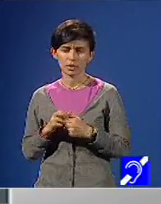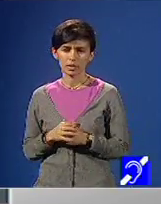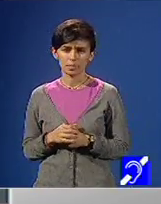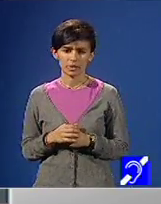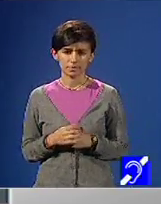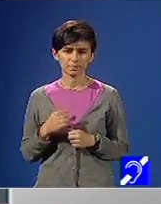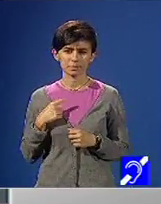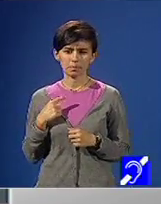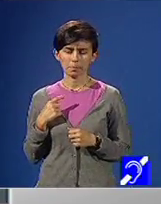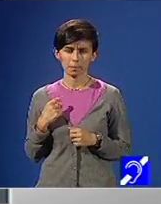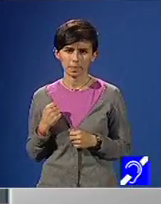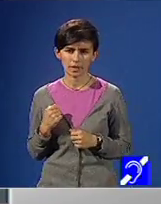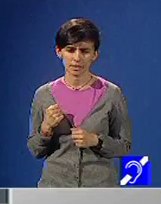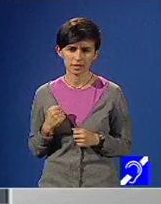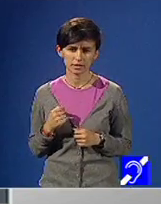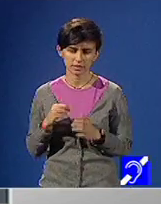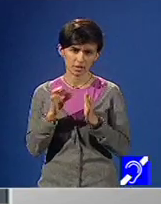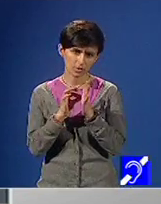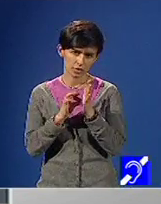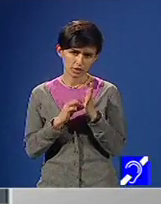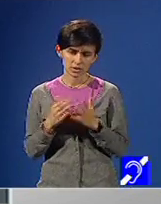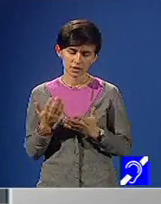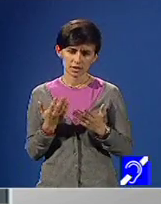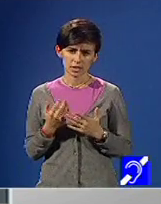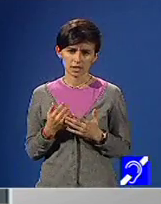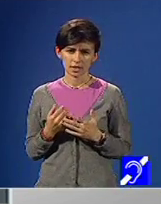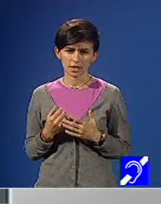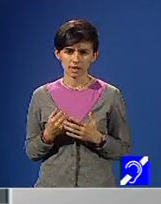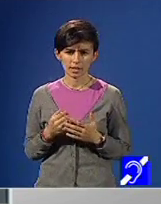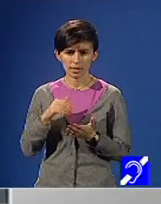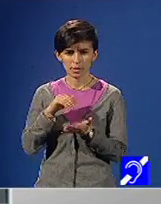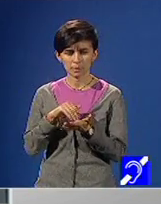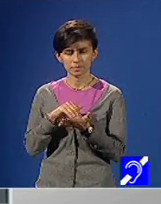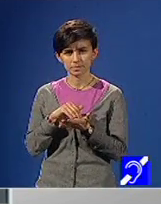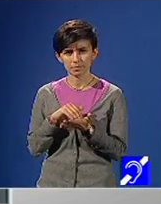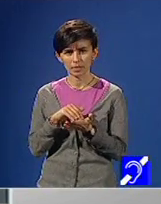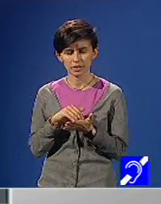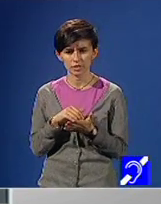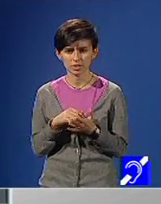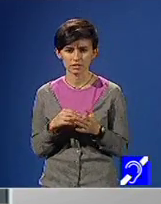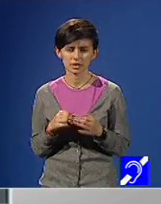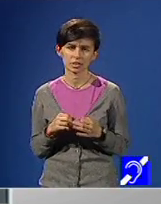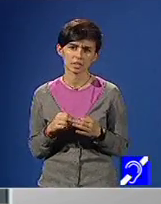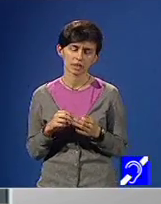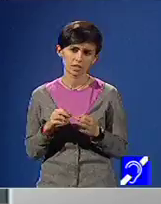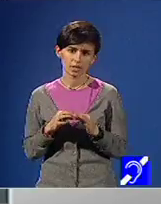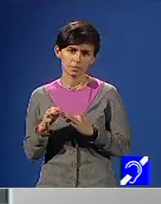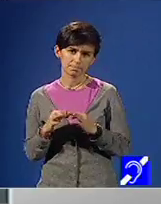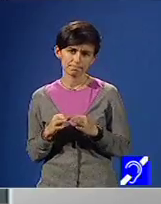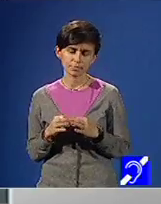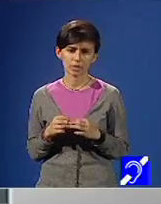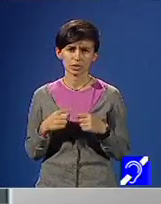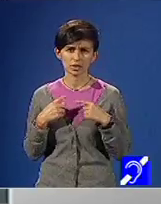și simplu o condiție care probabil necesită metode diferite de